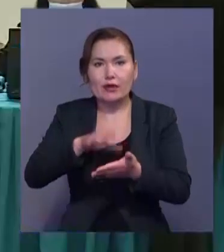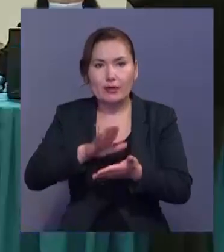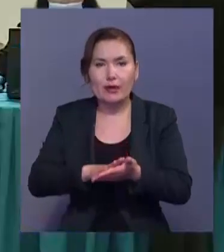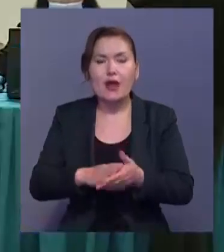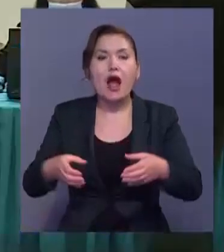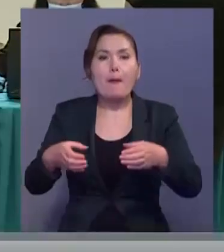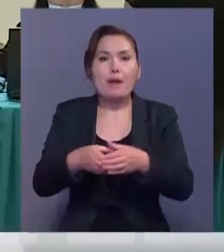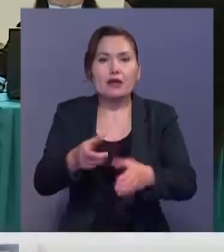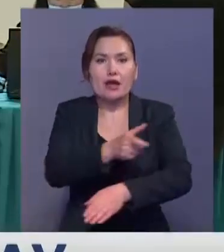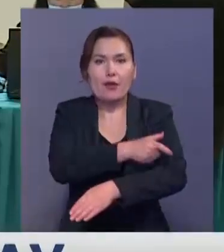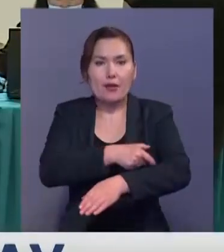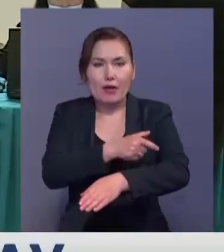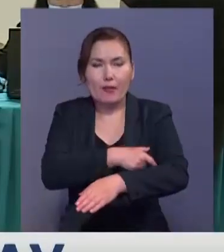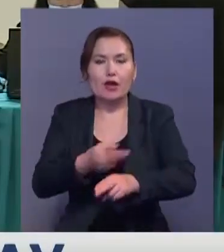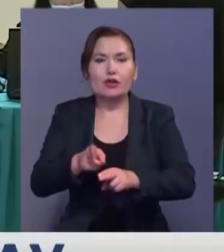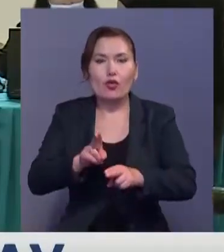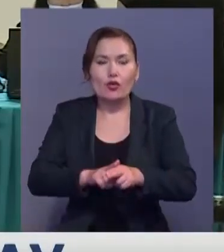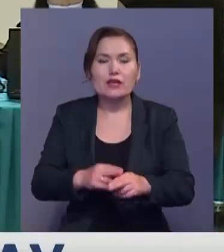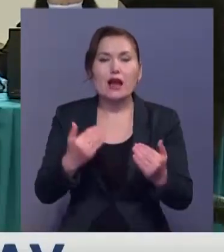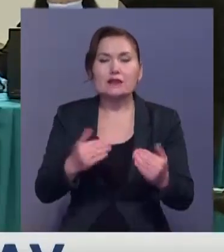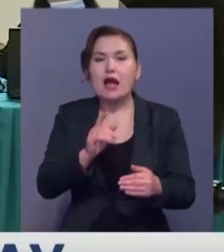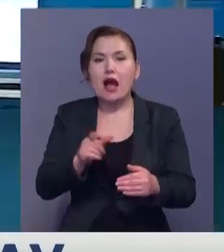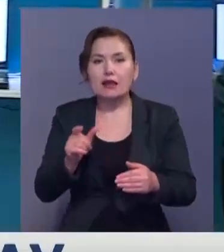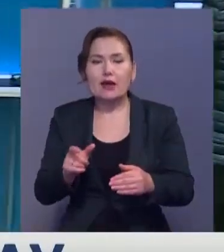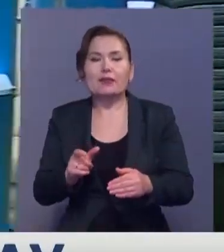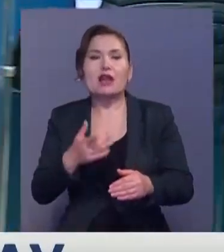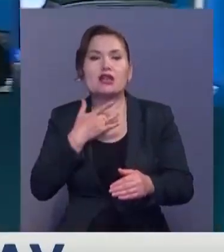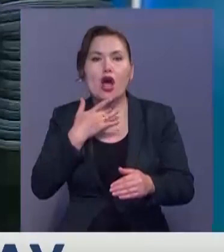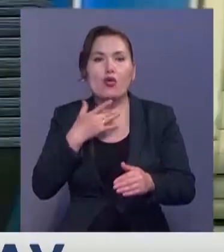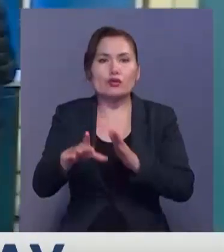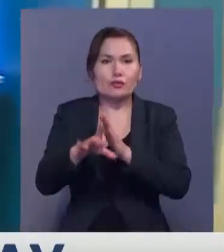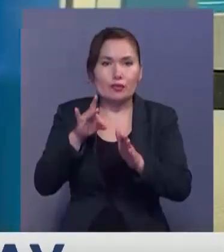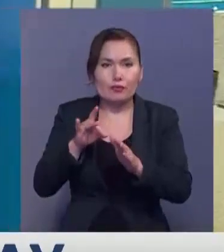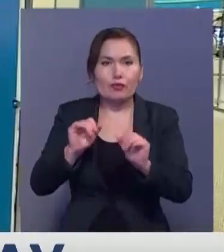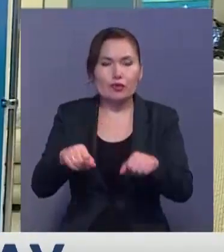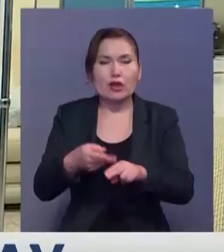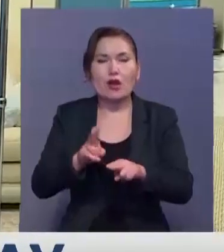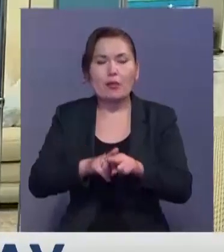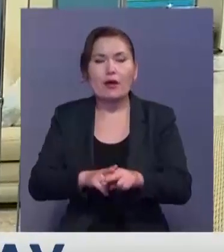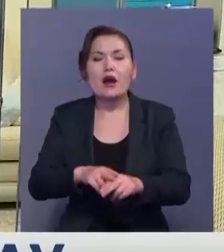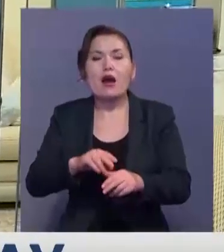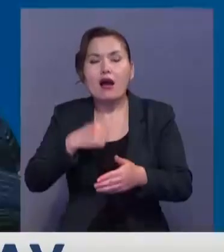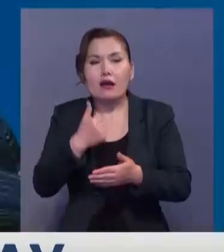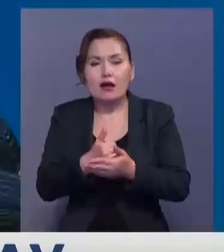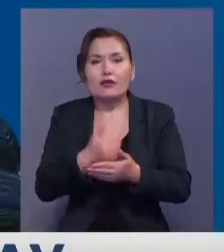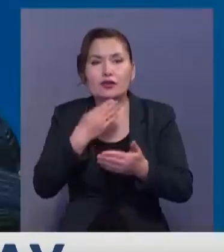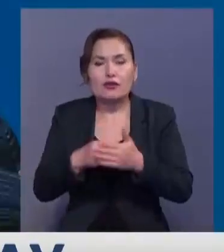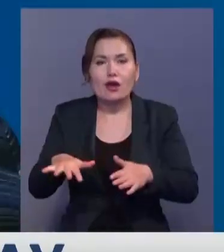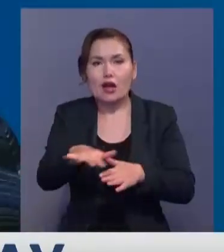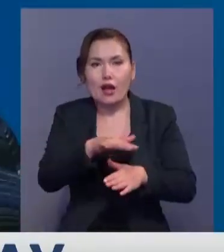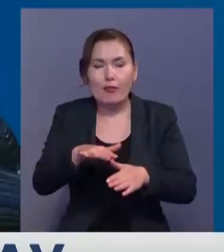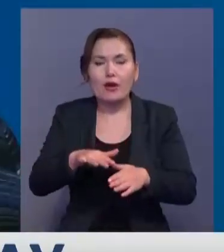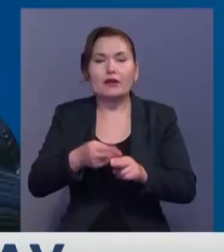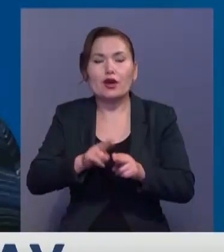Ал партия мүшелері бірнеше кандидатқа дауыс бере алады. Ең бастысы, өз ауданындағы үміткерлерді ғана таңдау қажет.